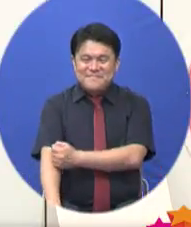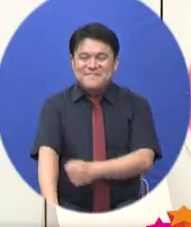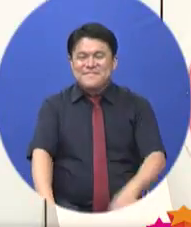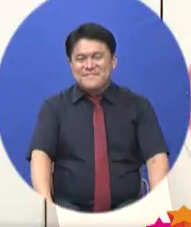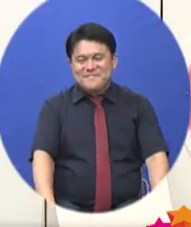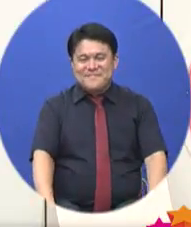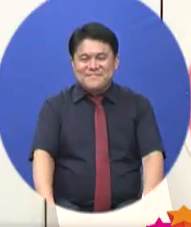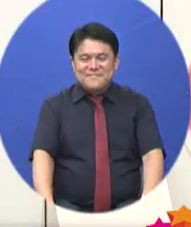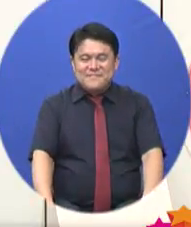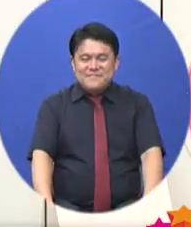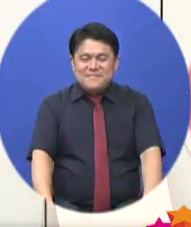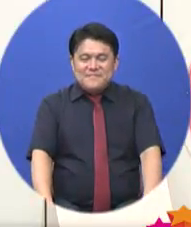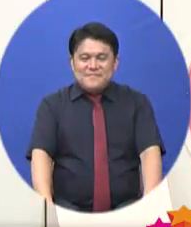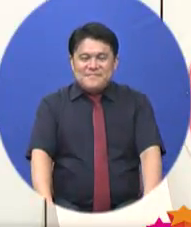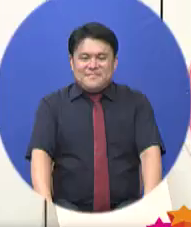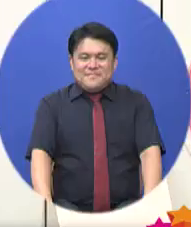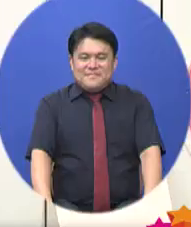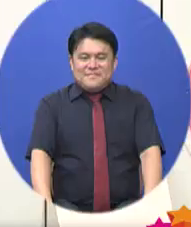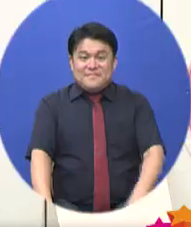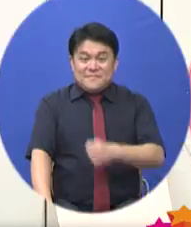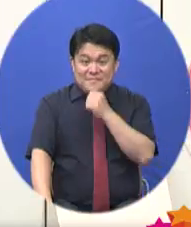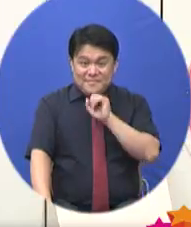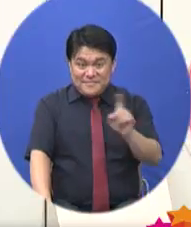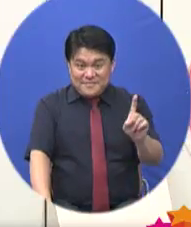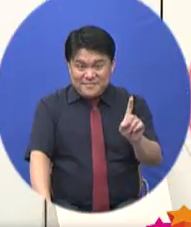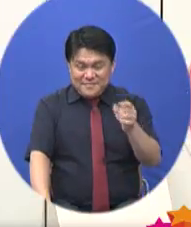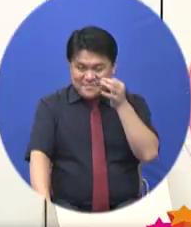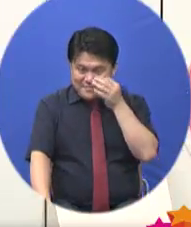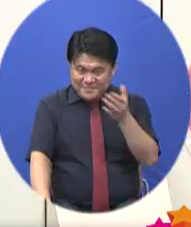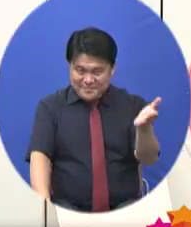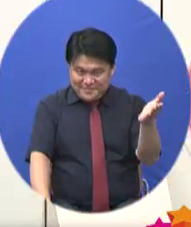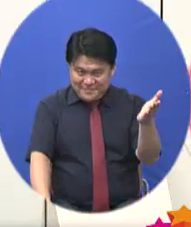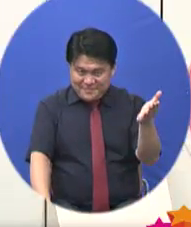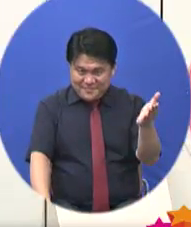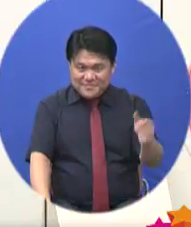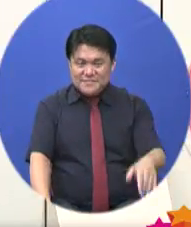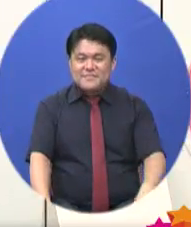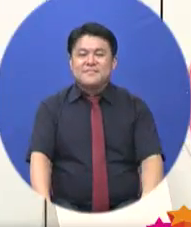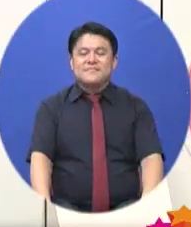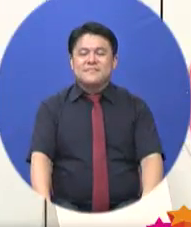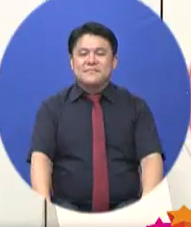하셨습니다. 네. 점수 보겠습니다. 점수입니다.